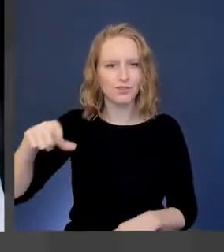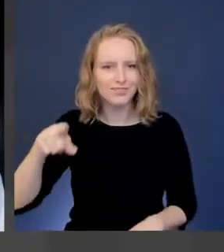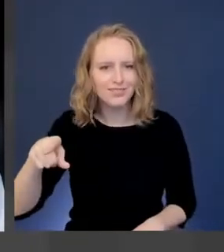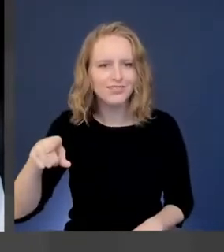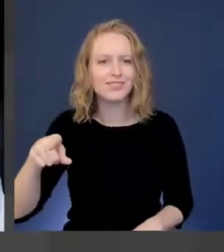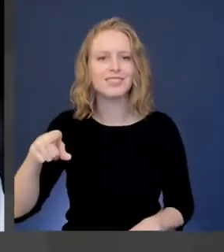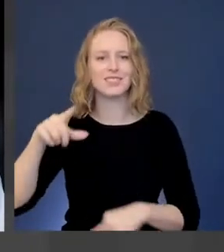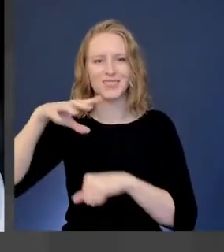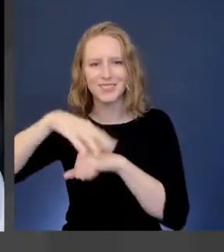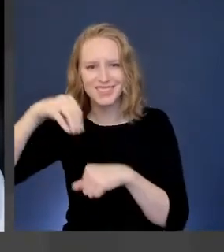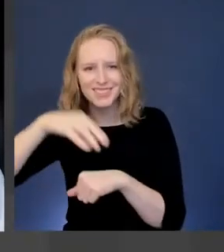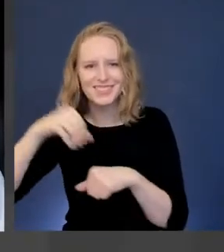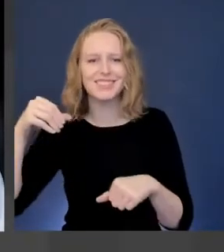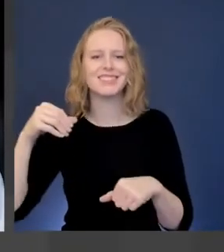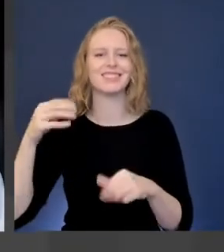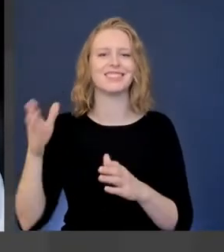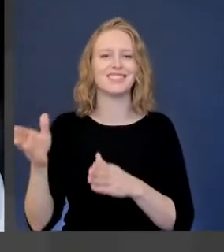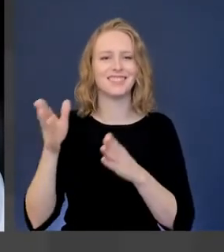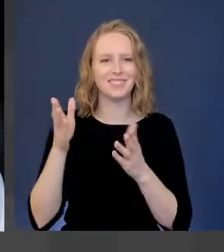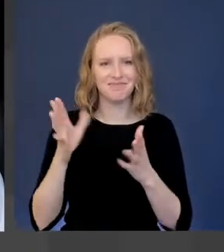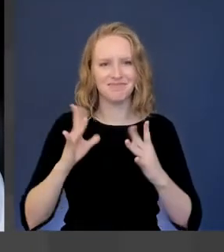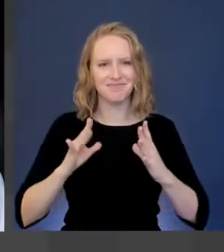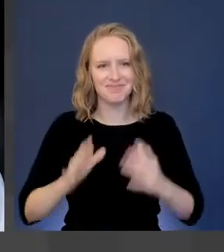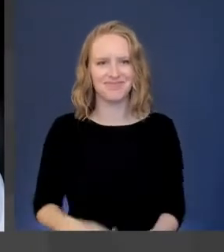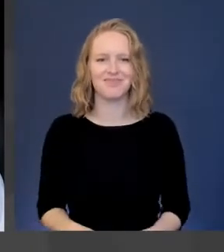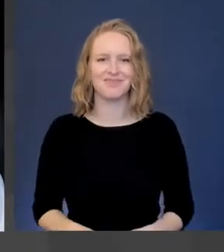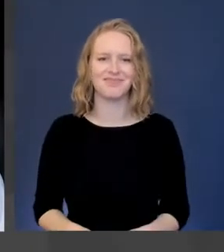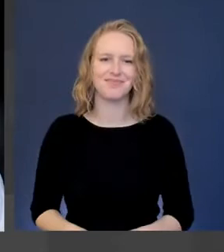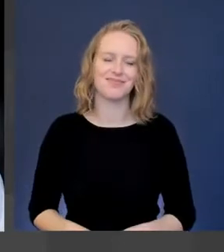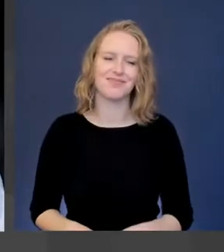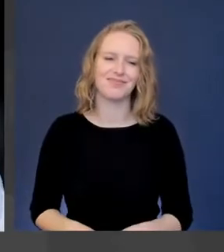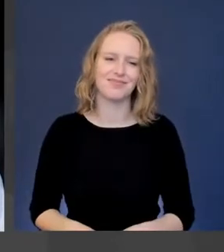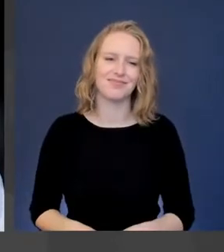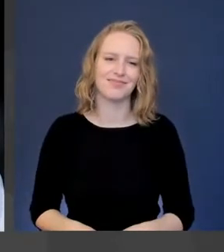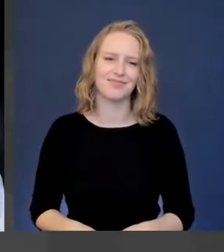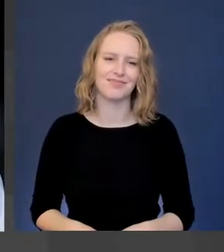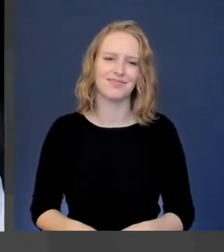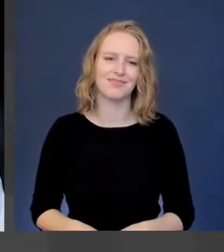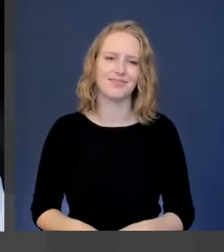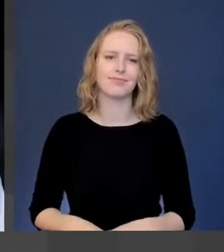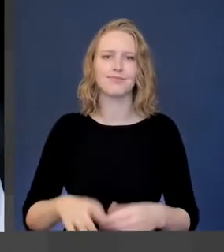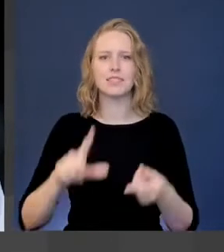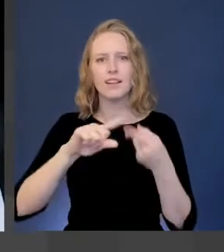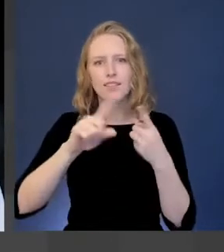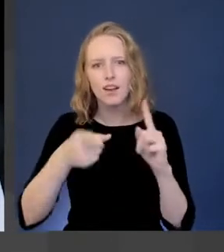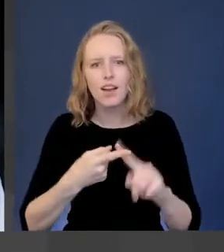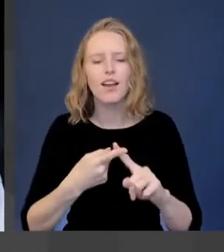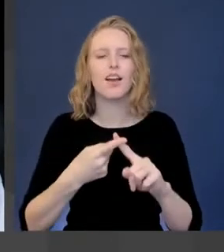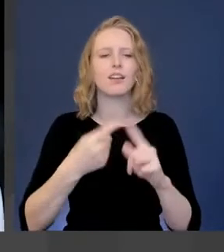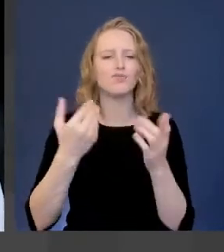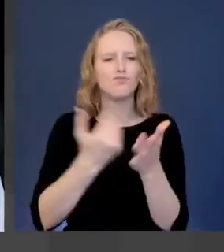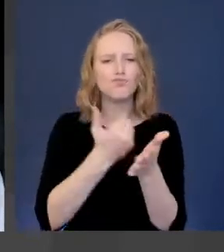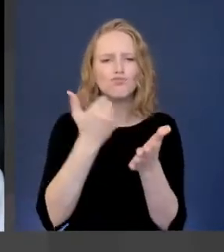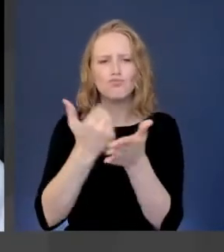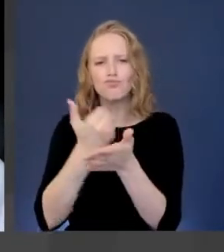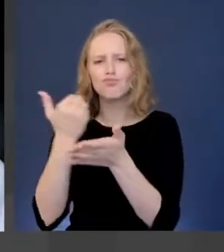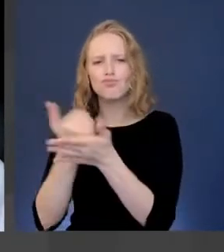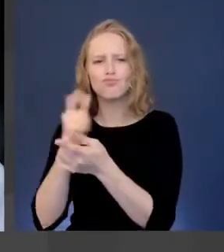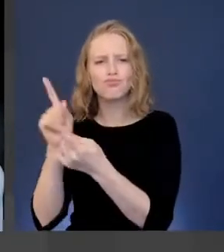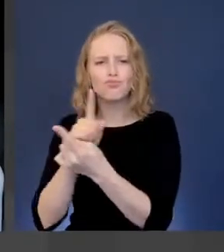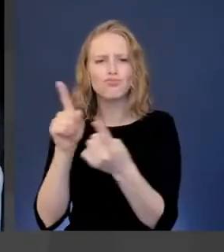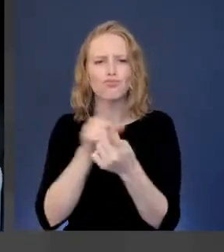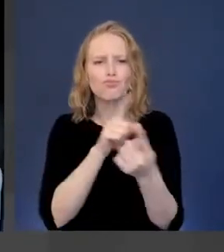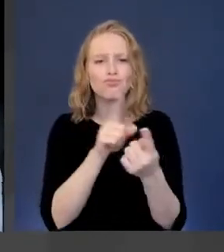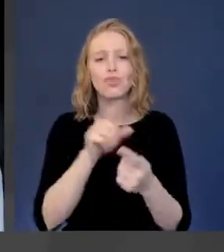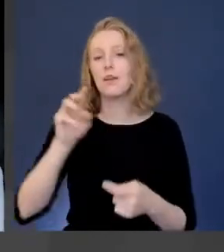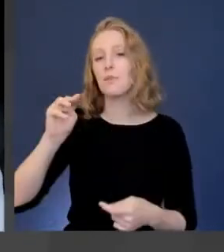ことができ、世界のねマインクラフトの友達もでき、さらにはマインコン